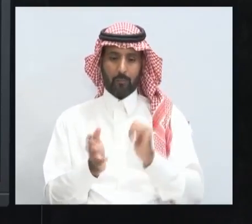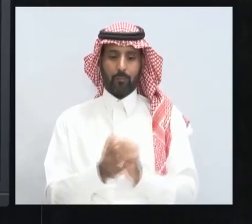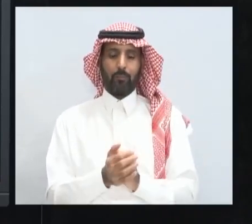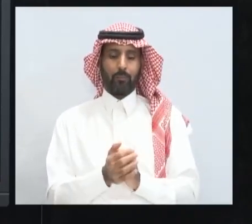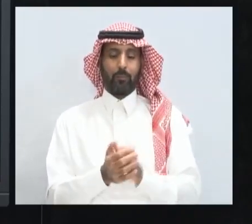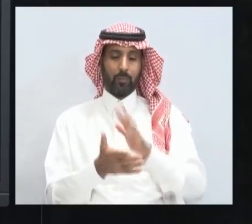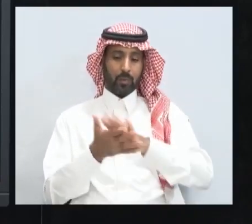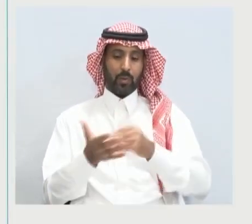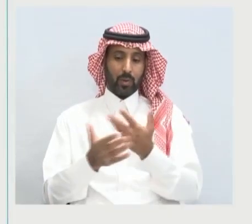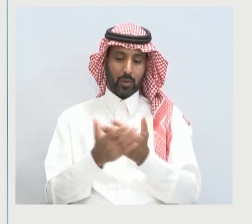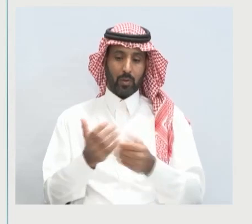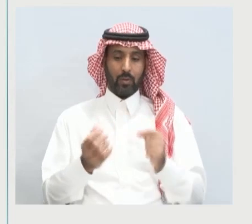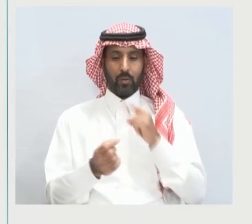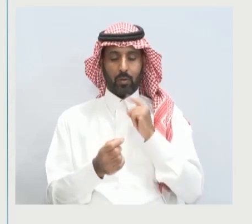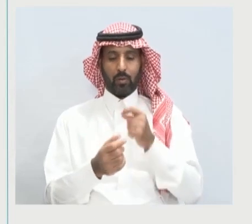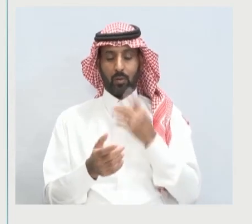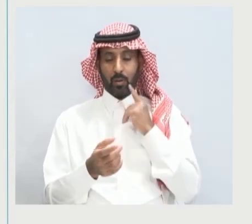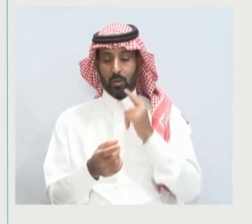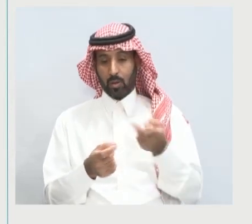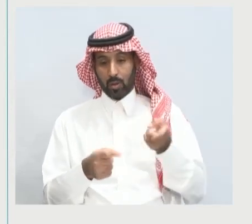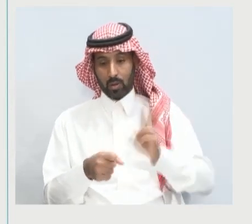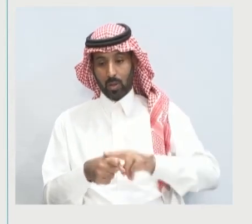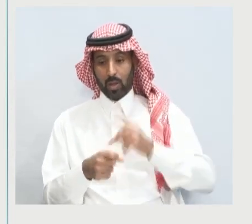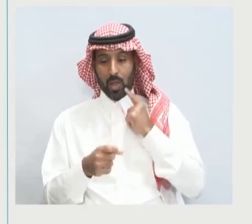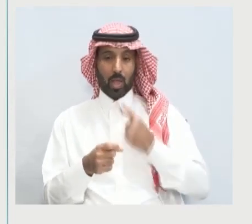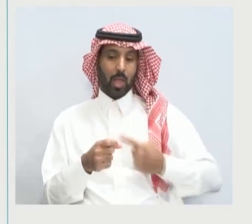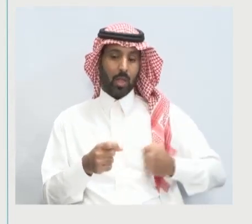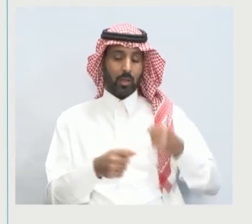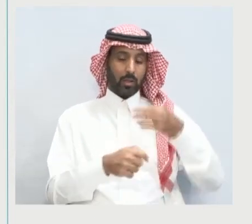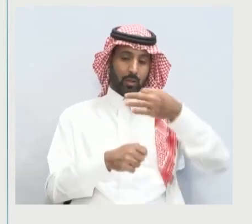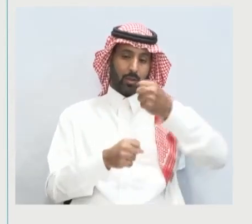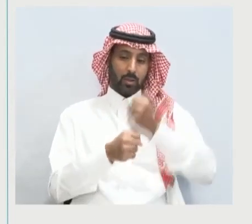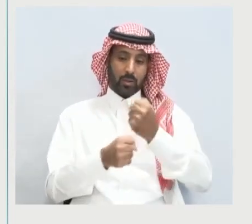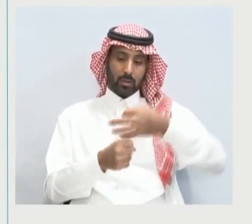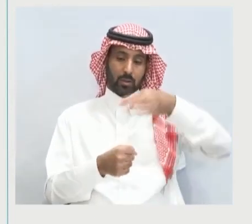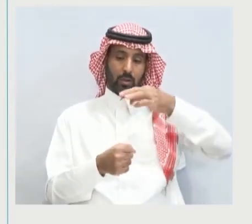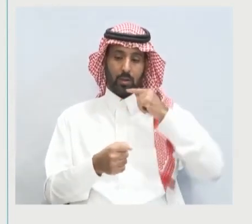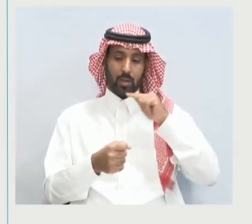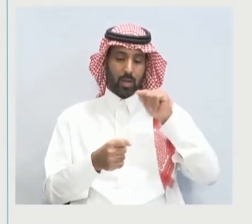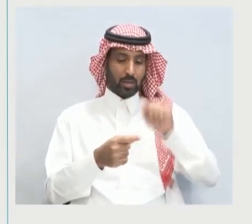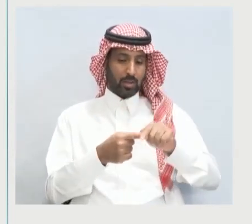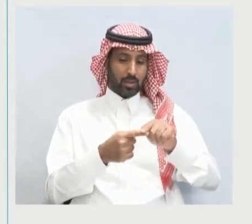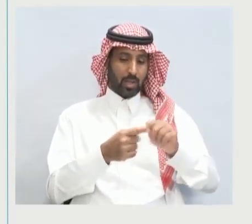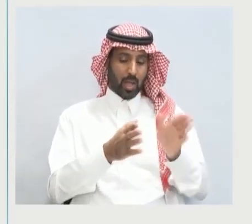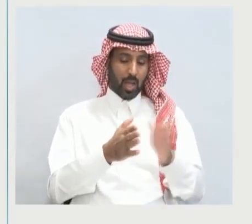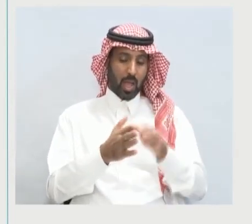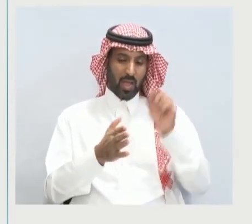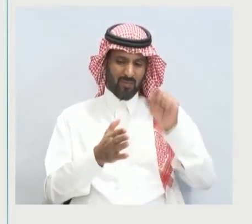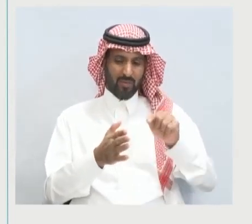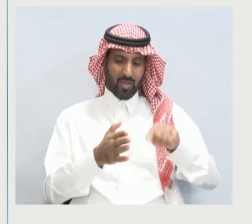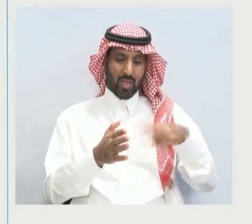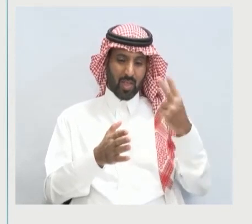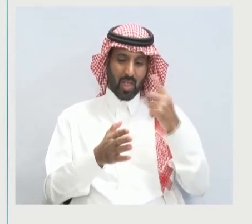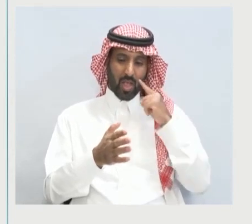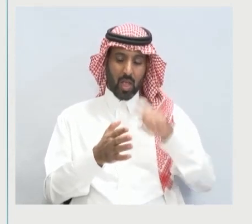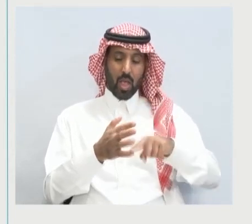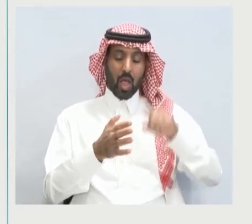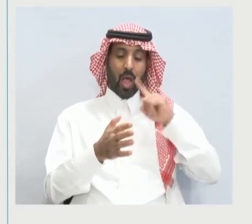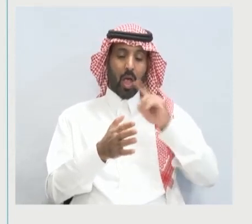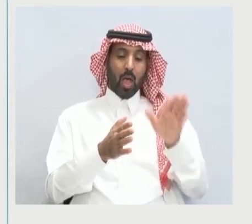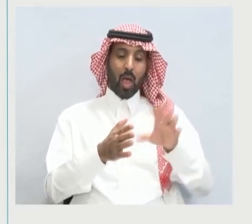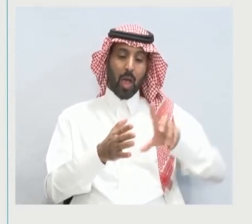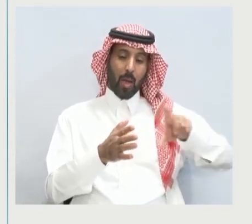الجدول الخاص بك والاعاده تسميه ورقه العمل اضغط ضغطا مزدوجا او نضغط